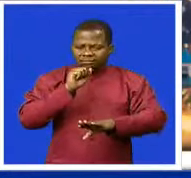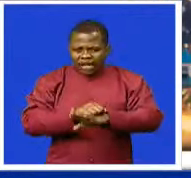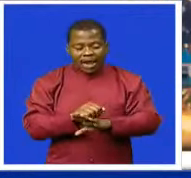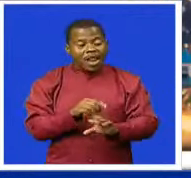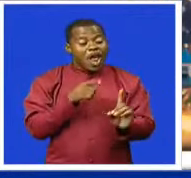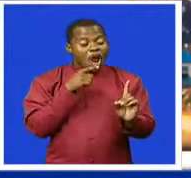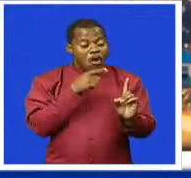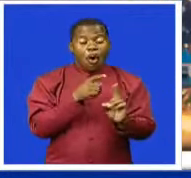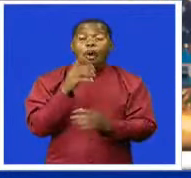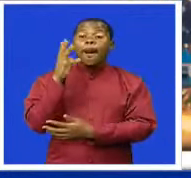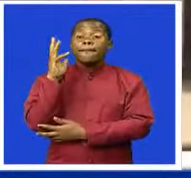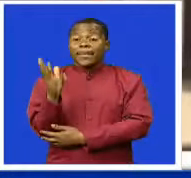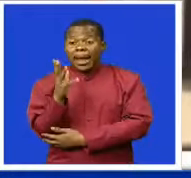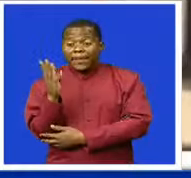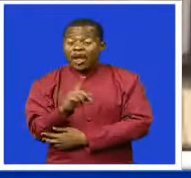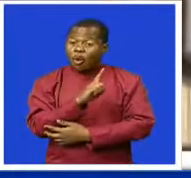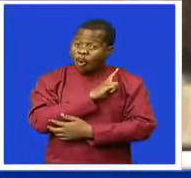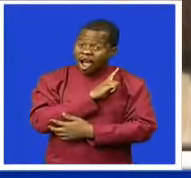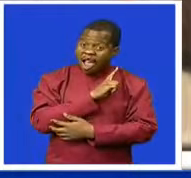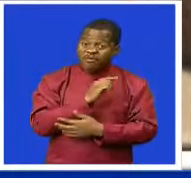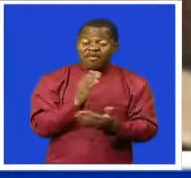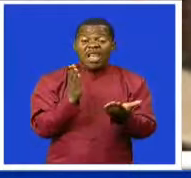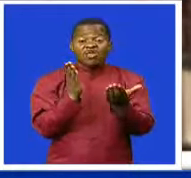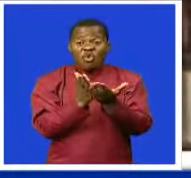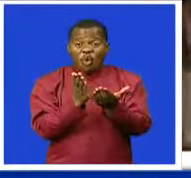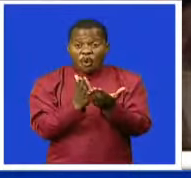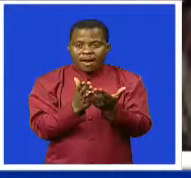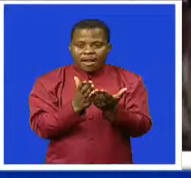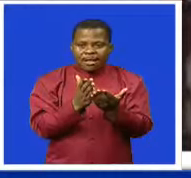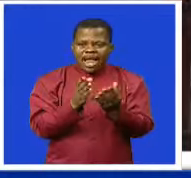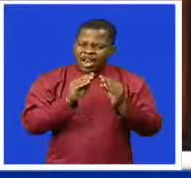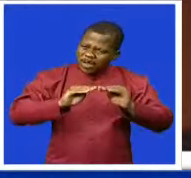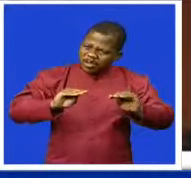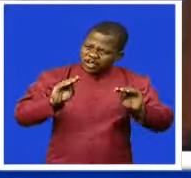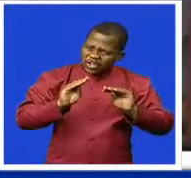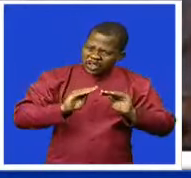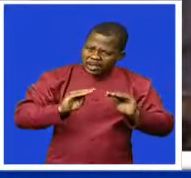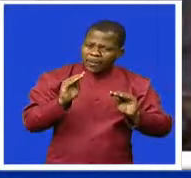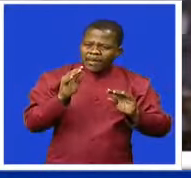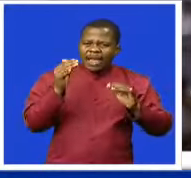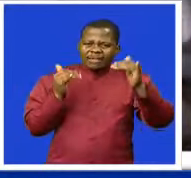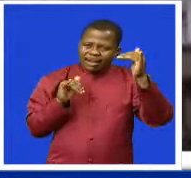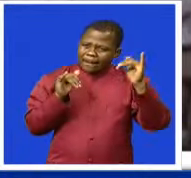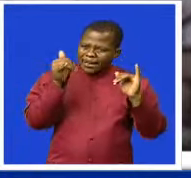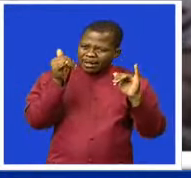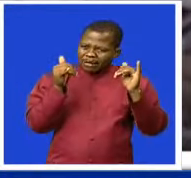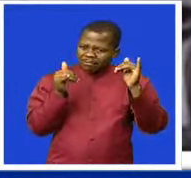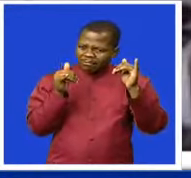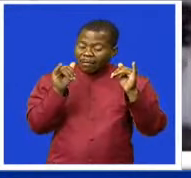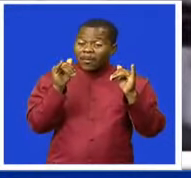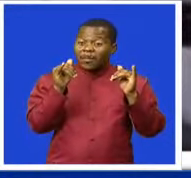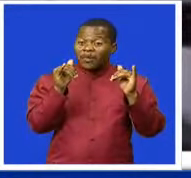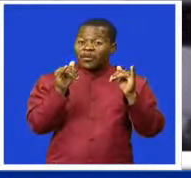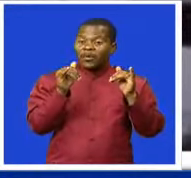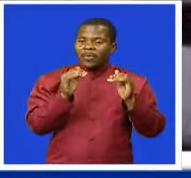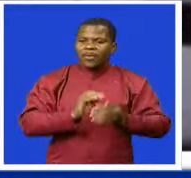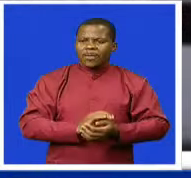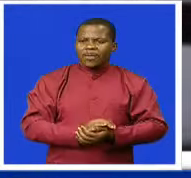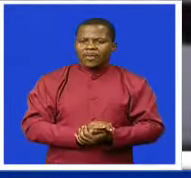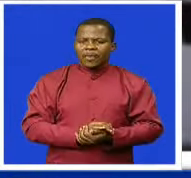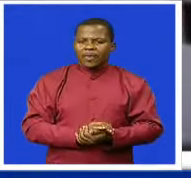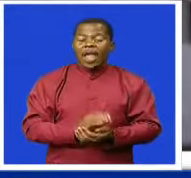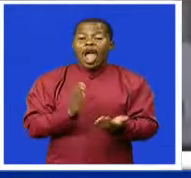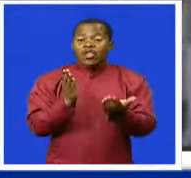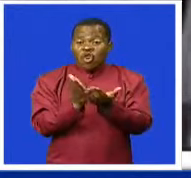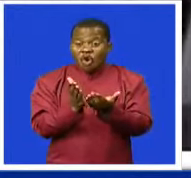ngekutikhandla. Sikolo eManzini Nazarene Practicing sesivalelise thishela lososebenze ngokufundisa abantwana